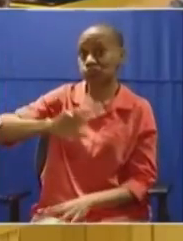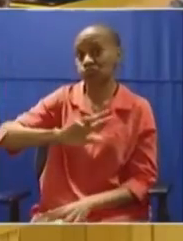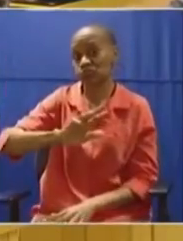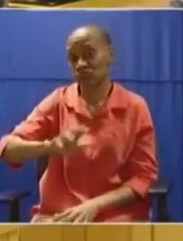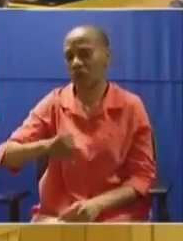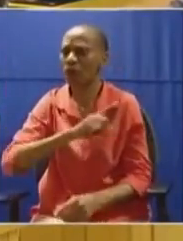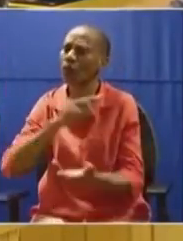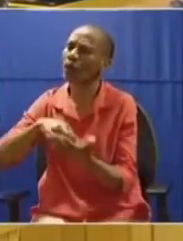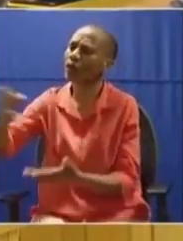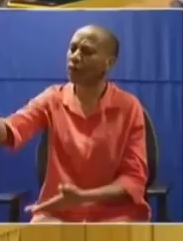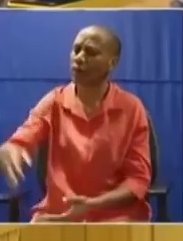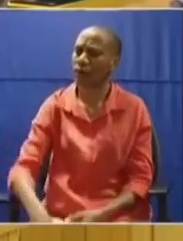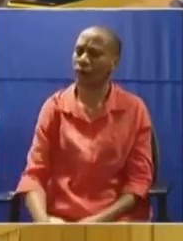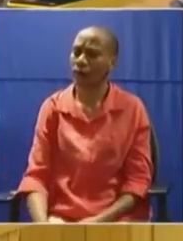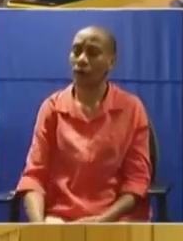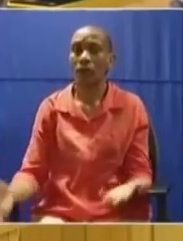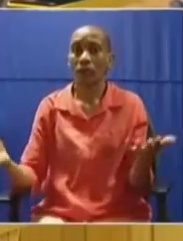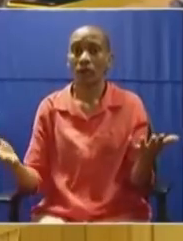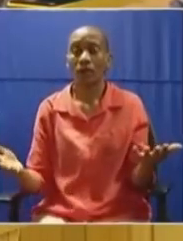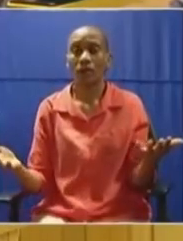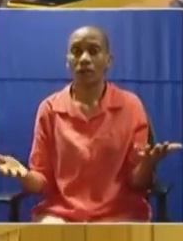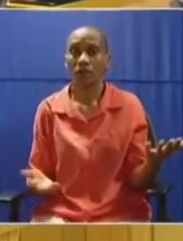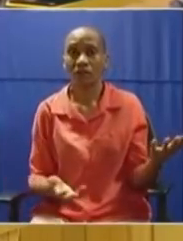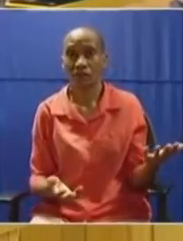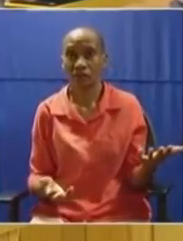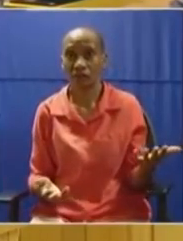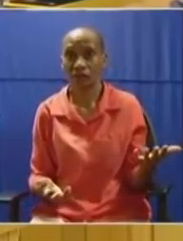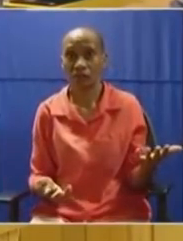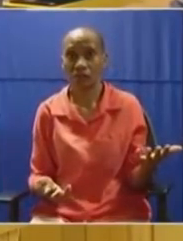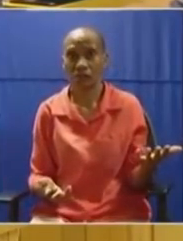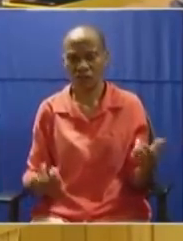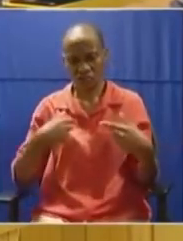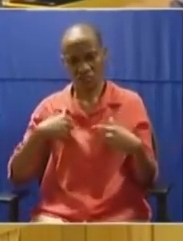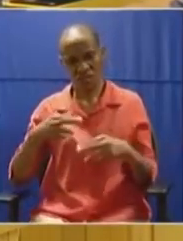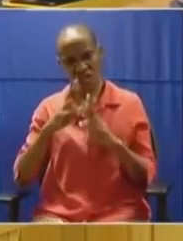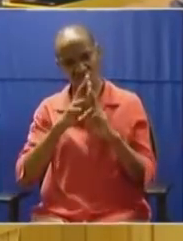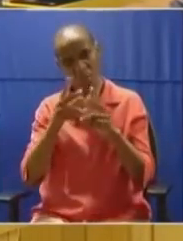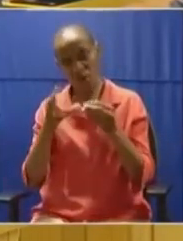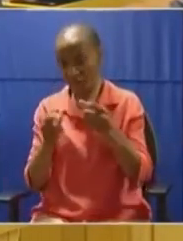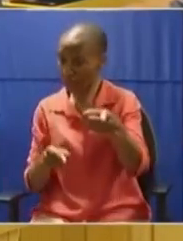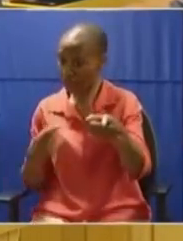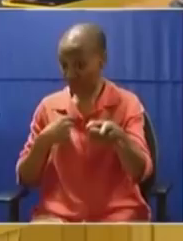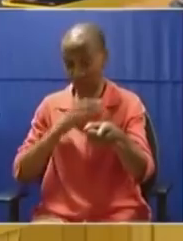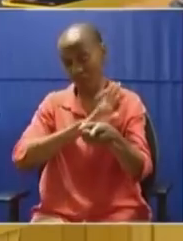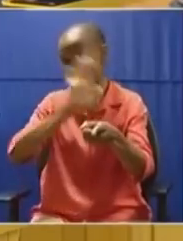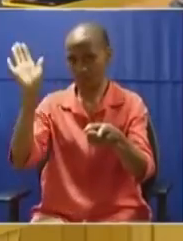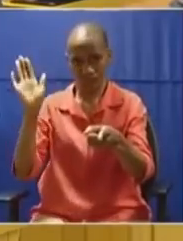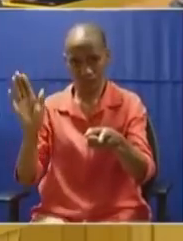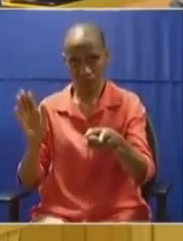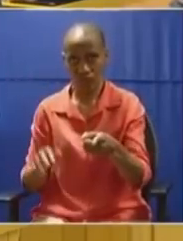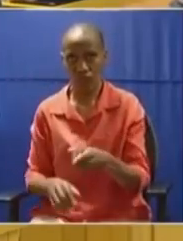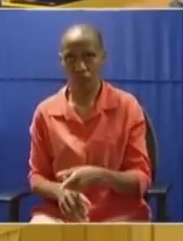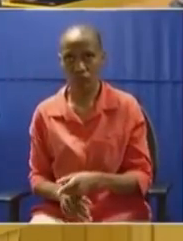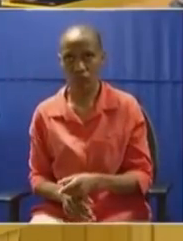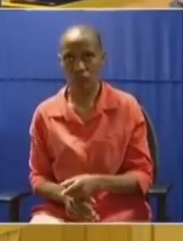Meneer. We zijn er antwoordbaar aan deze Meneer. Meneer, dat is niet het punt van order.